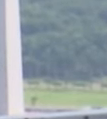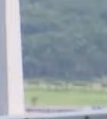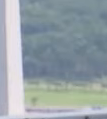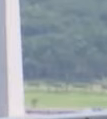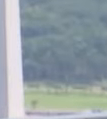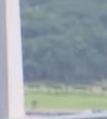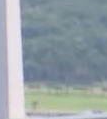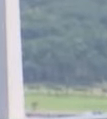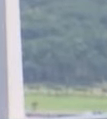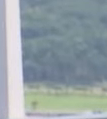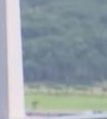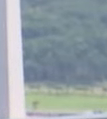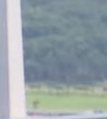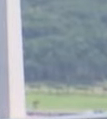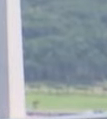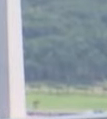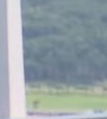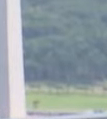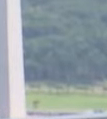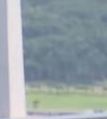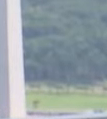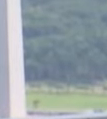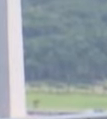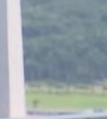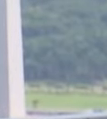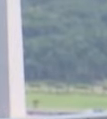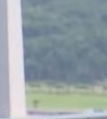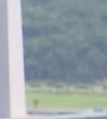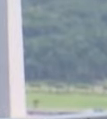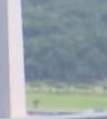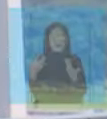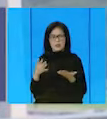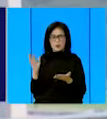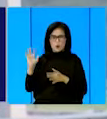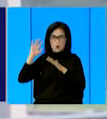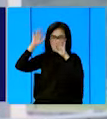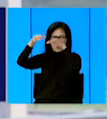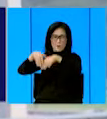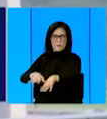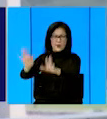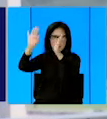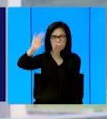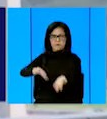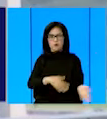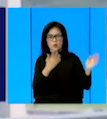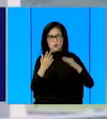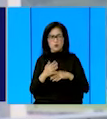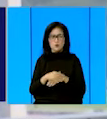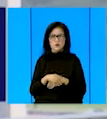kencang hingga puting beliung dan juga petir hingga gelombang tinggi ini bisa terjadi di Indonesia selain itu